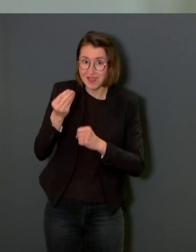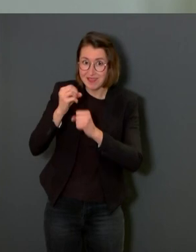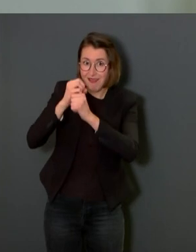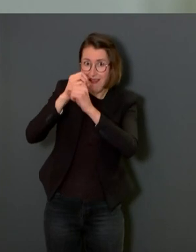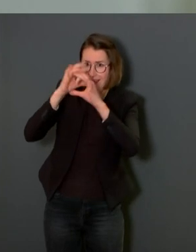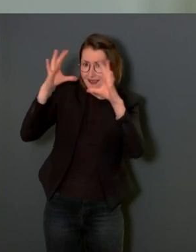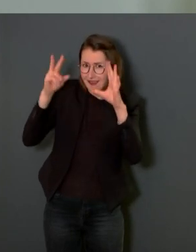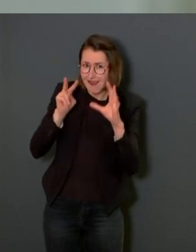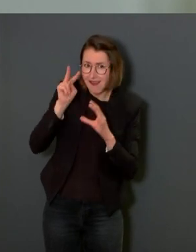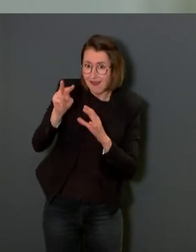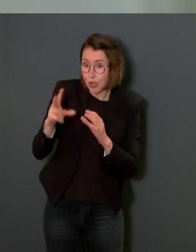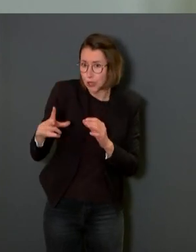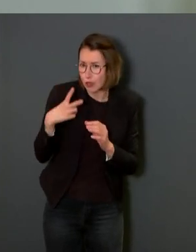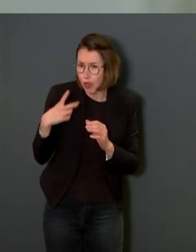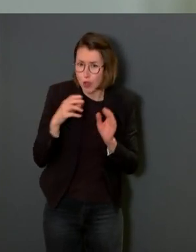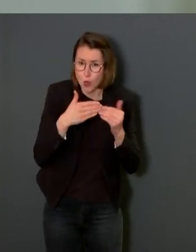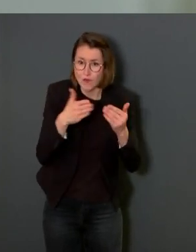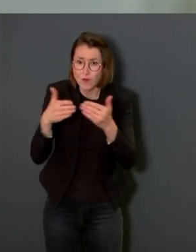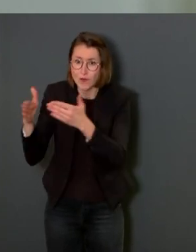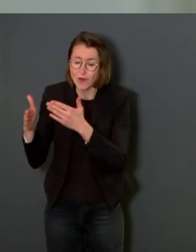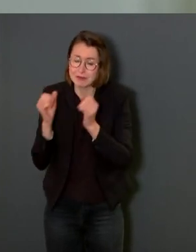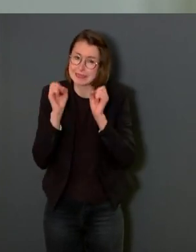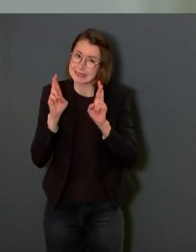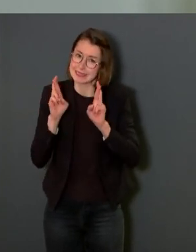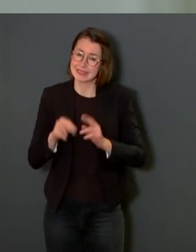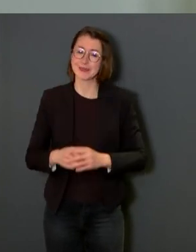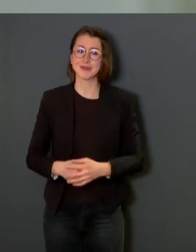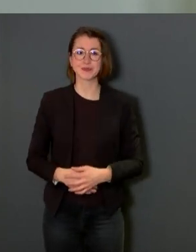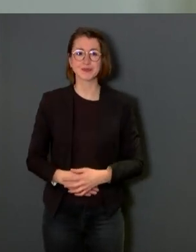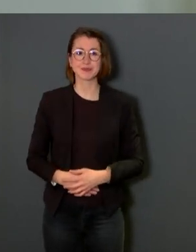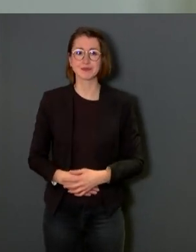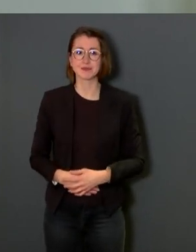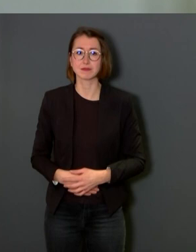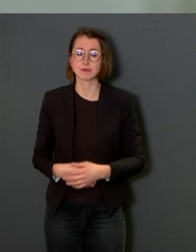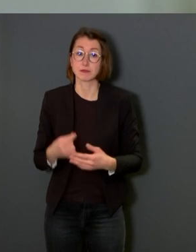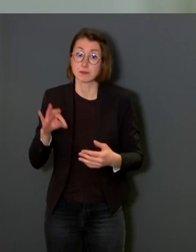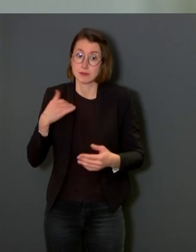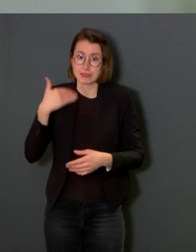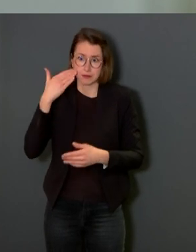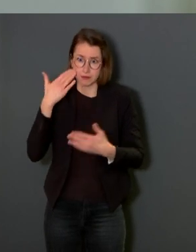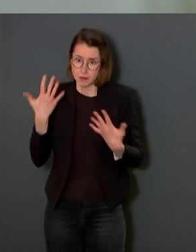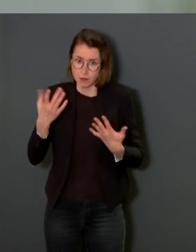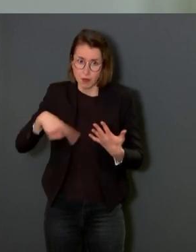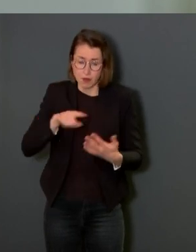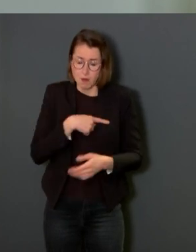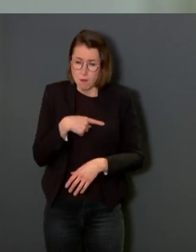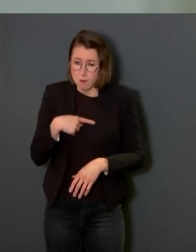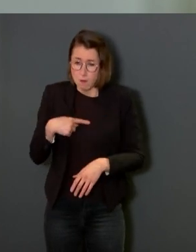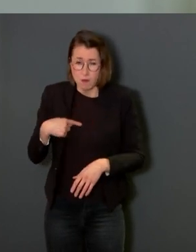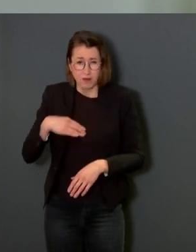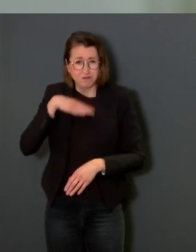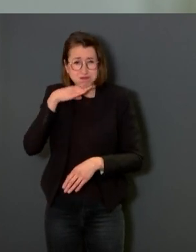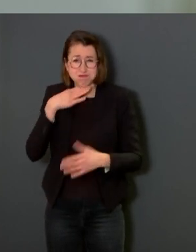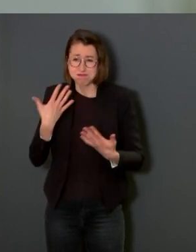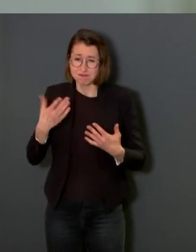l'ensemble des secteurs. On mesure évidemment que ça devient long pour tout le monde, y compris pour les jeunes qui